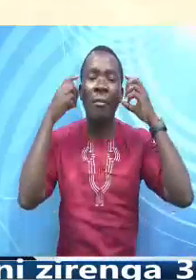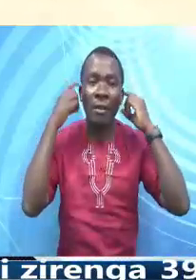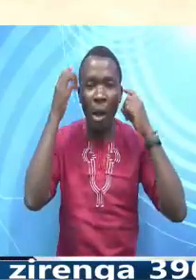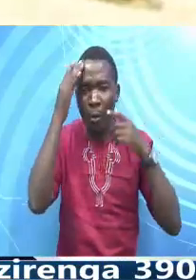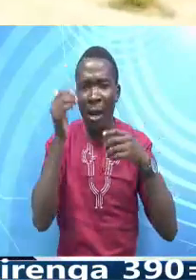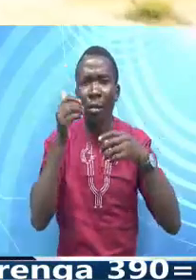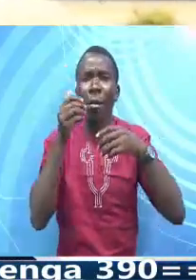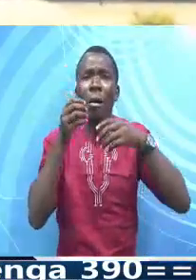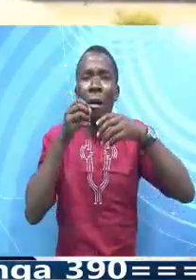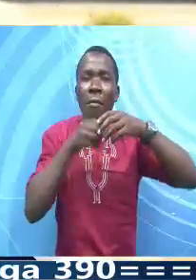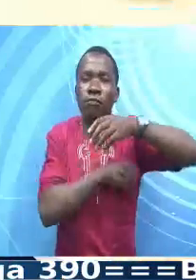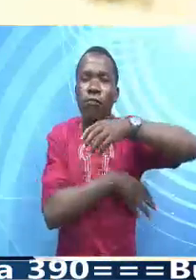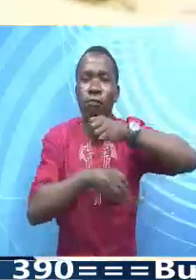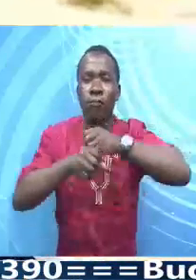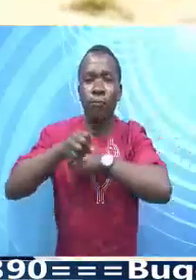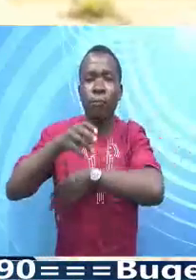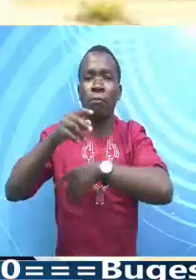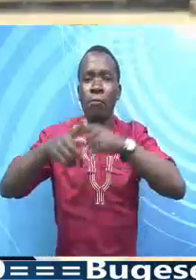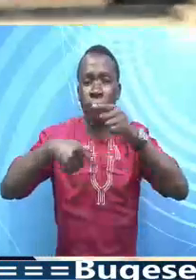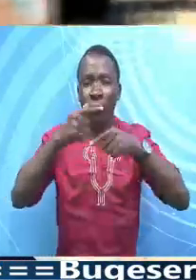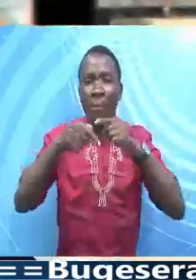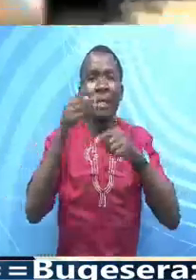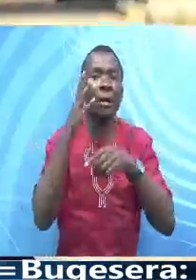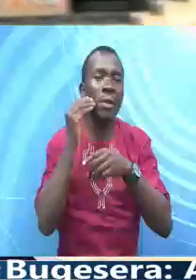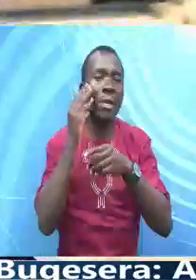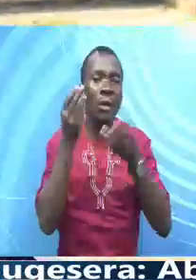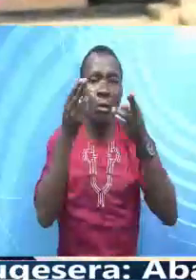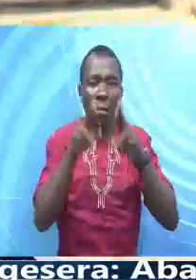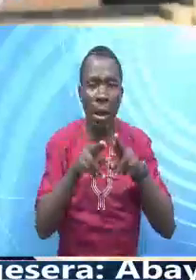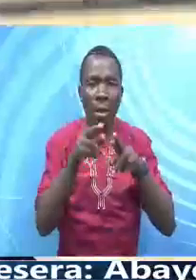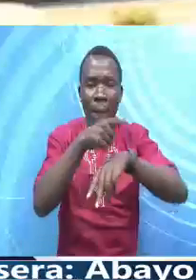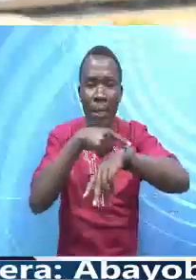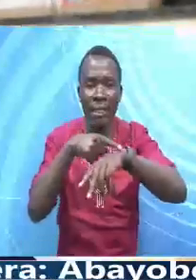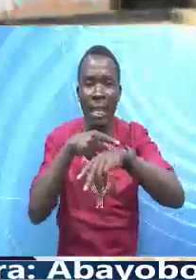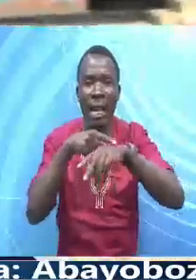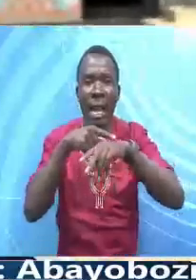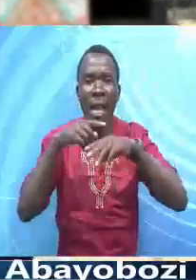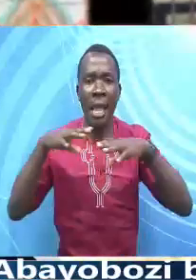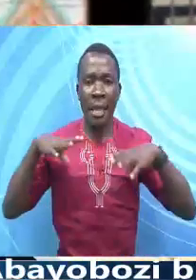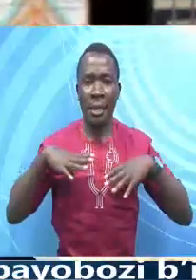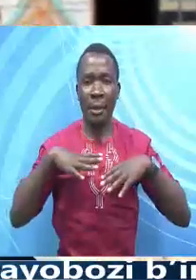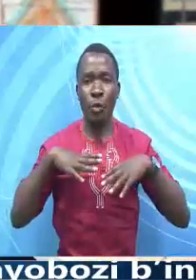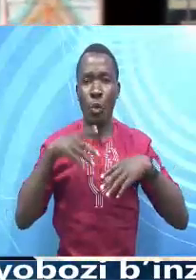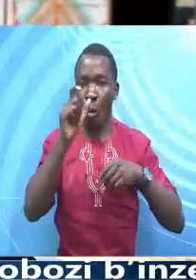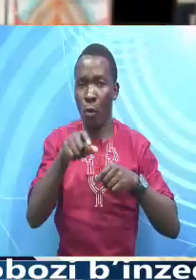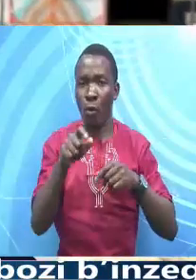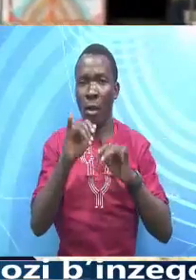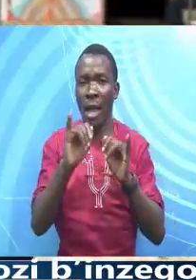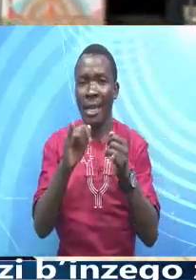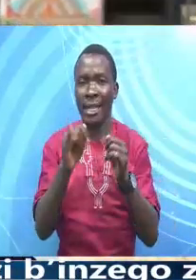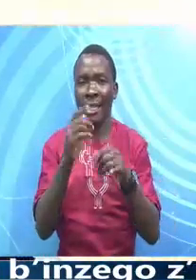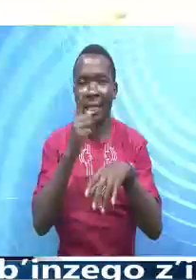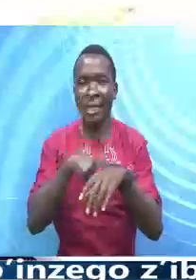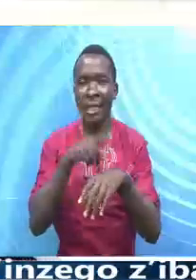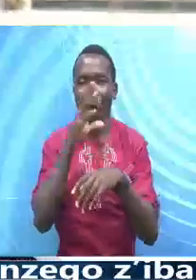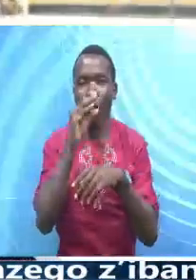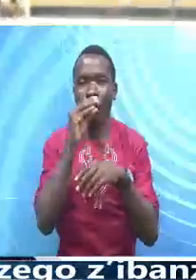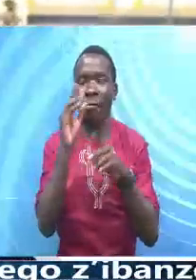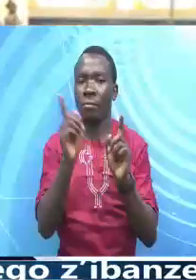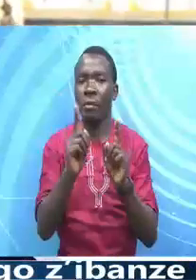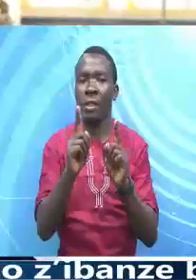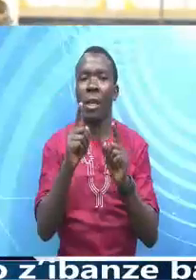agenda amenyera kuko hazamo n'amasaha y'ikiruhuko umuntu agerageza mu gihe cyo kuba umuntu atari kuvuga akaba arimo aruhuka agana